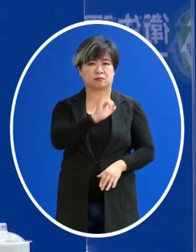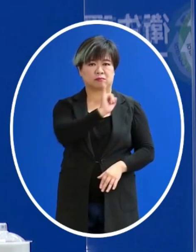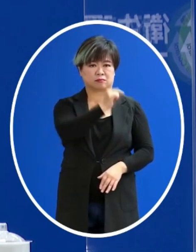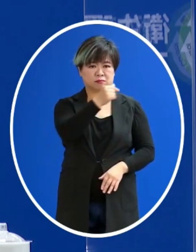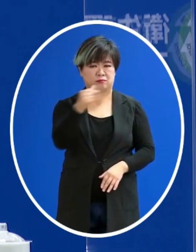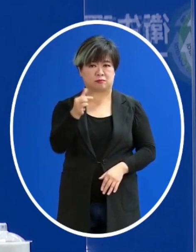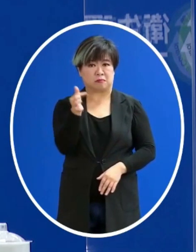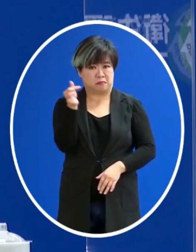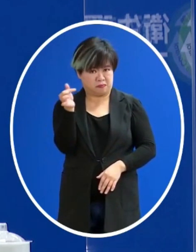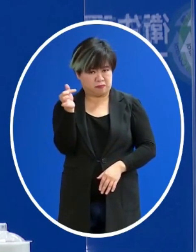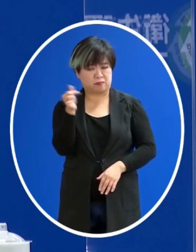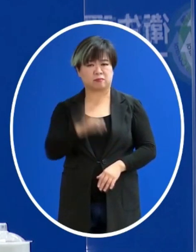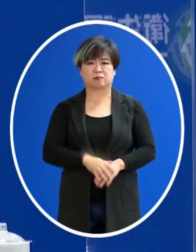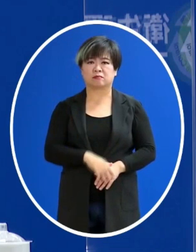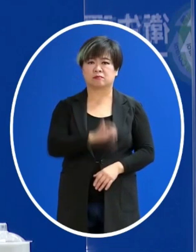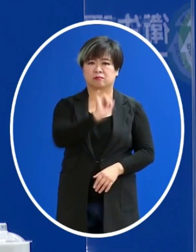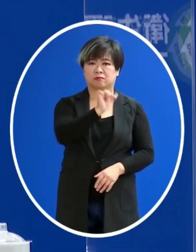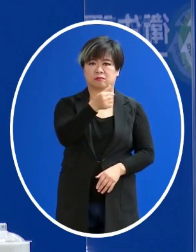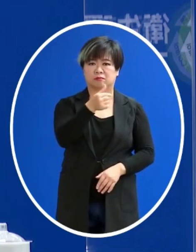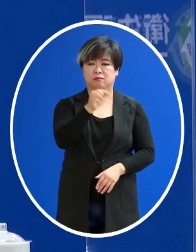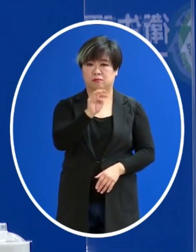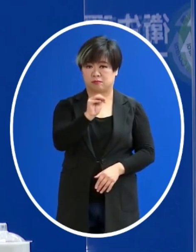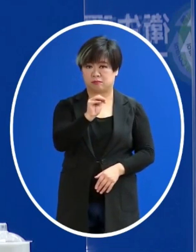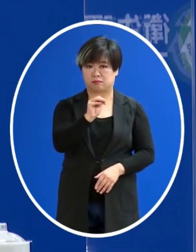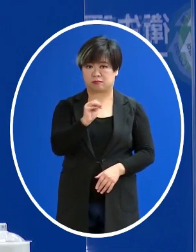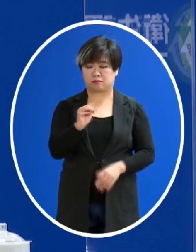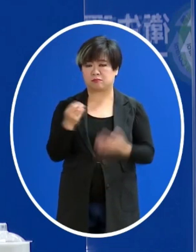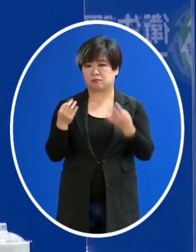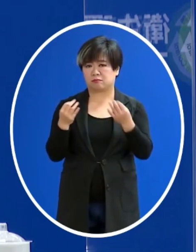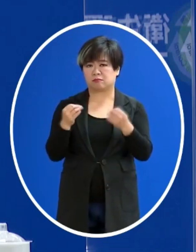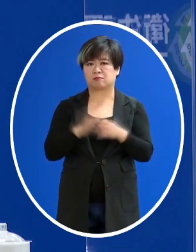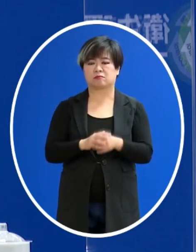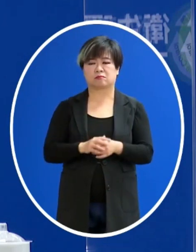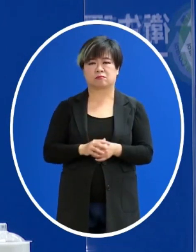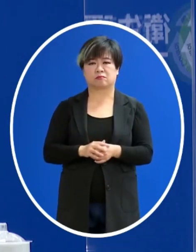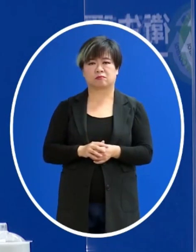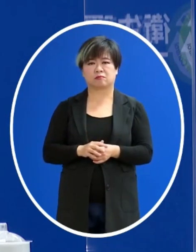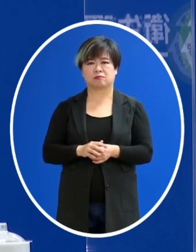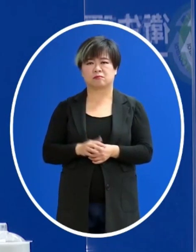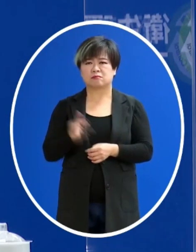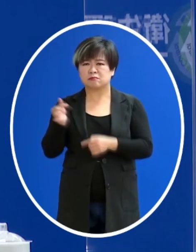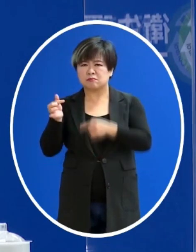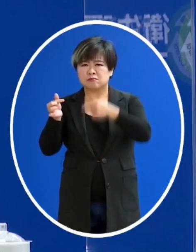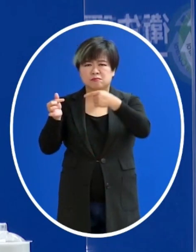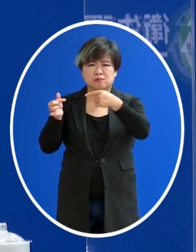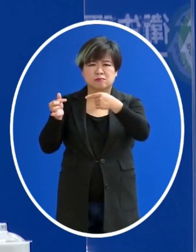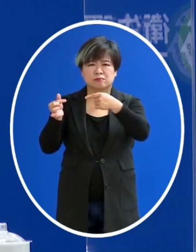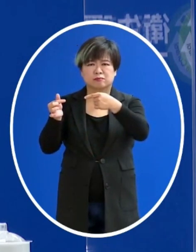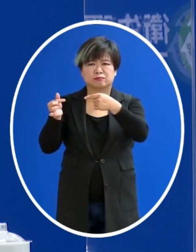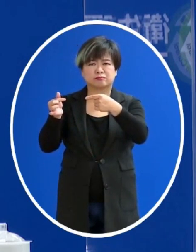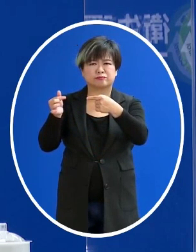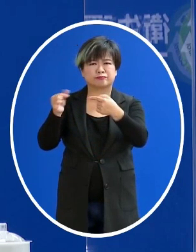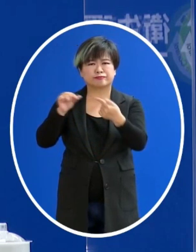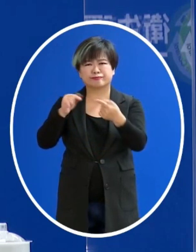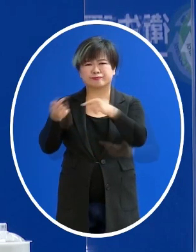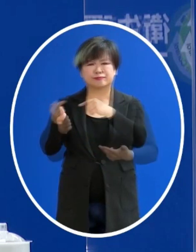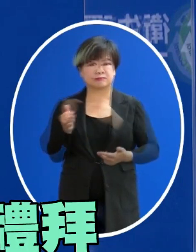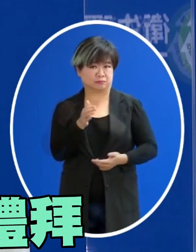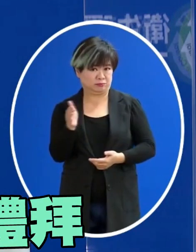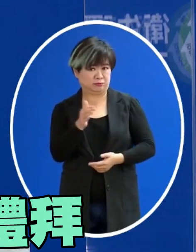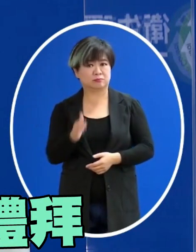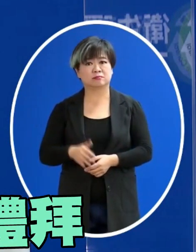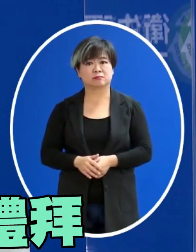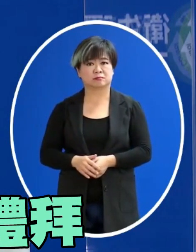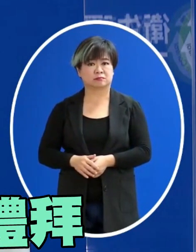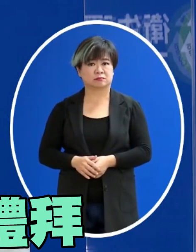性，那 IgM 它是就是阳性跟阴性，就是没有办法区分出来，